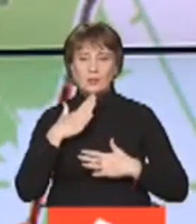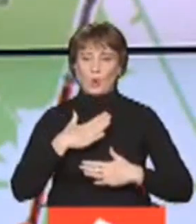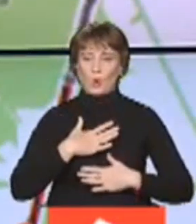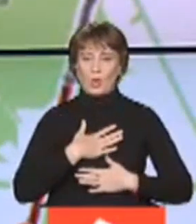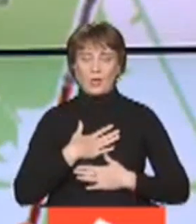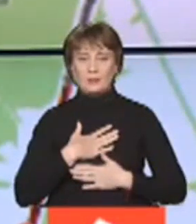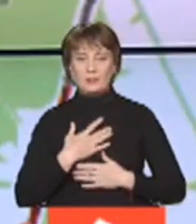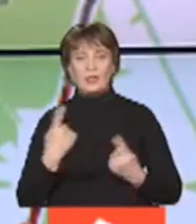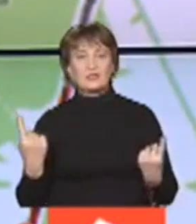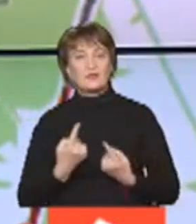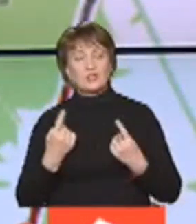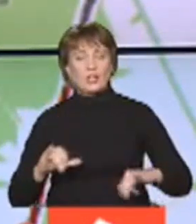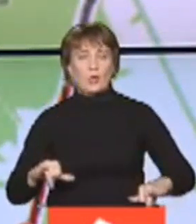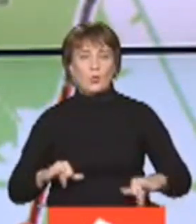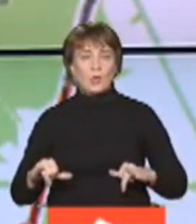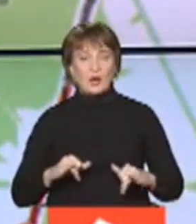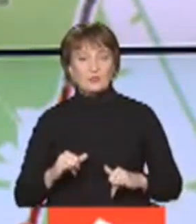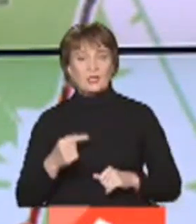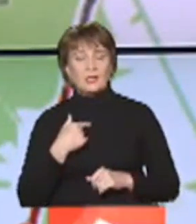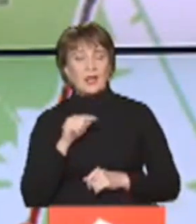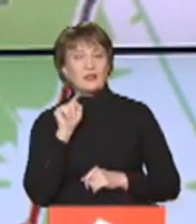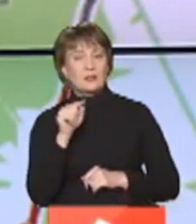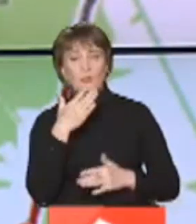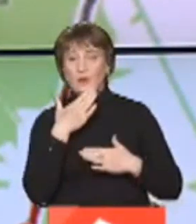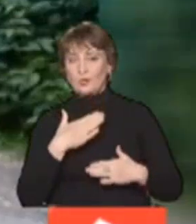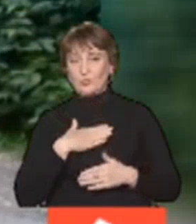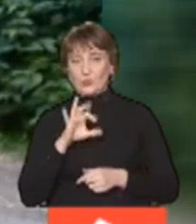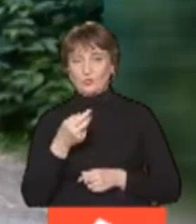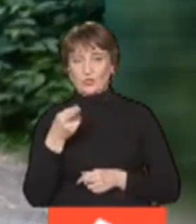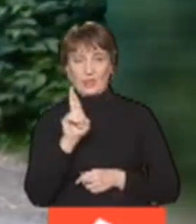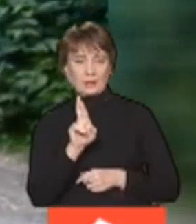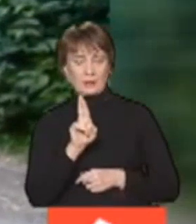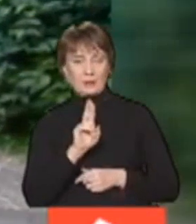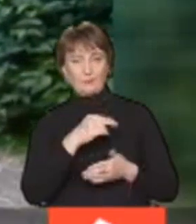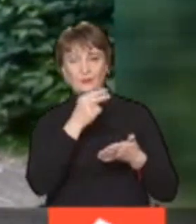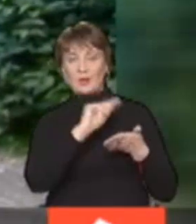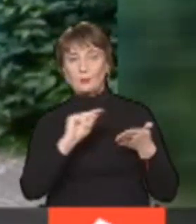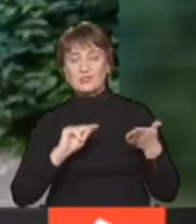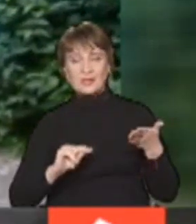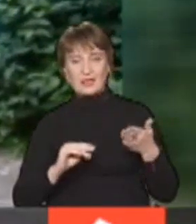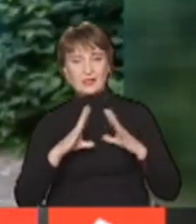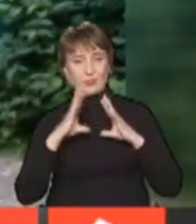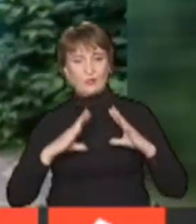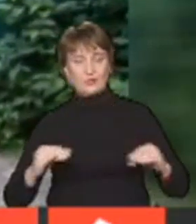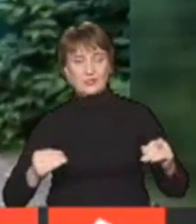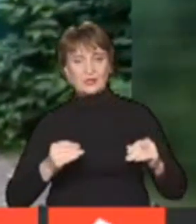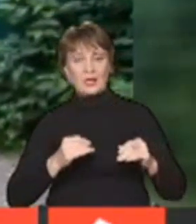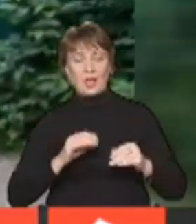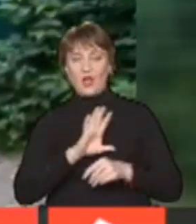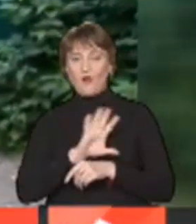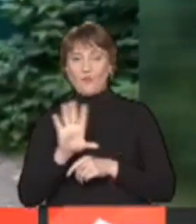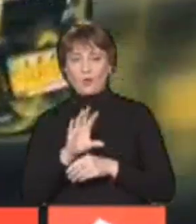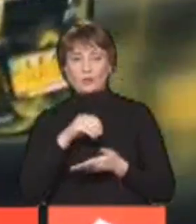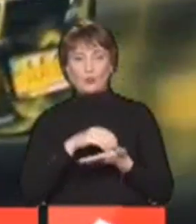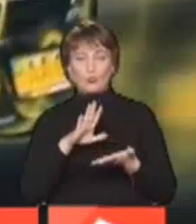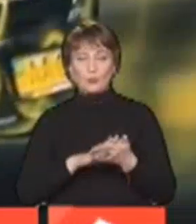чи звичайне хуліганство. Словами «Я тебе люблю, Таня» жовтою фарбою описали Міцубіші. Фото публікували у